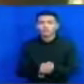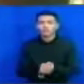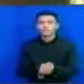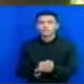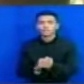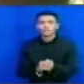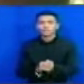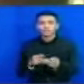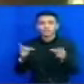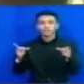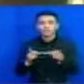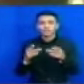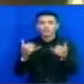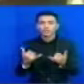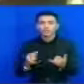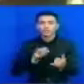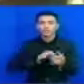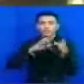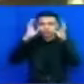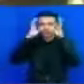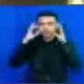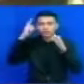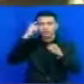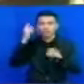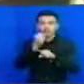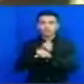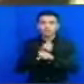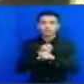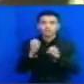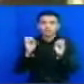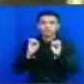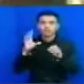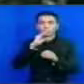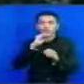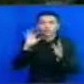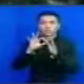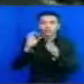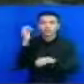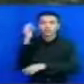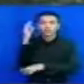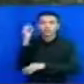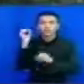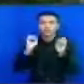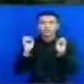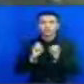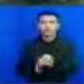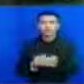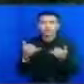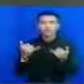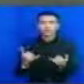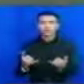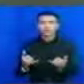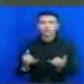kona hamu sol parte fatine uin hama utris tamba hoi fatuk ai makuap mai be fatuk ne laiha laiha. Dadaung ne penitele